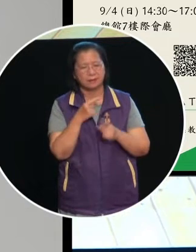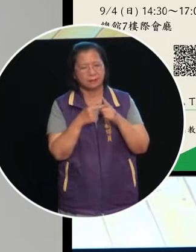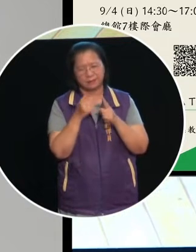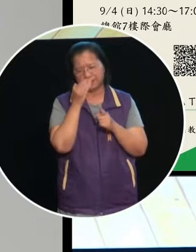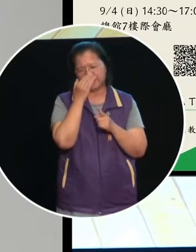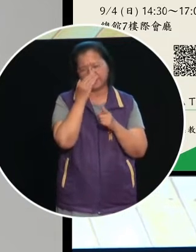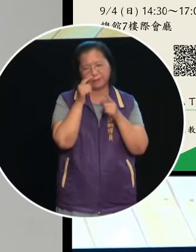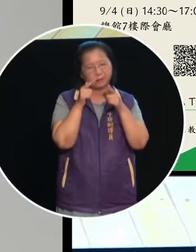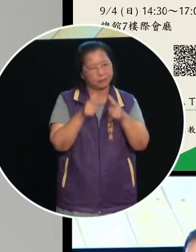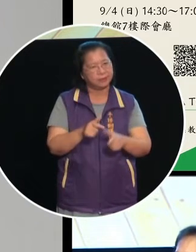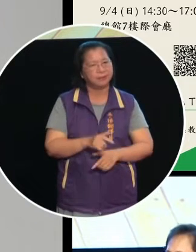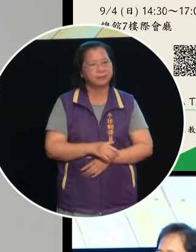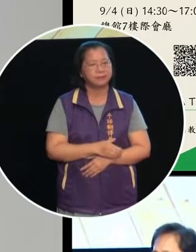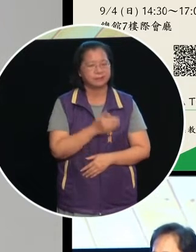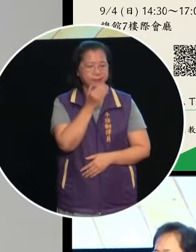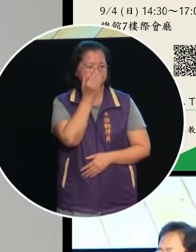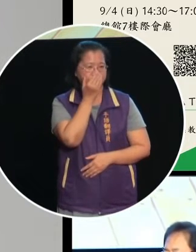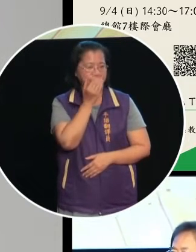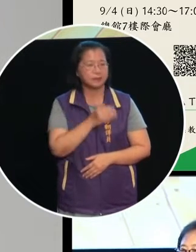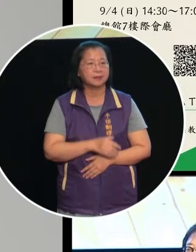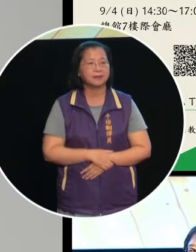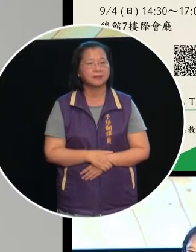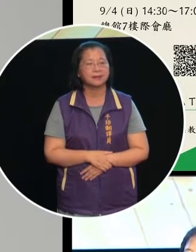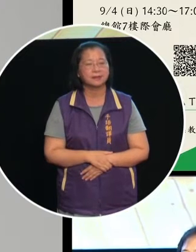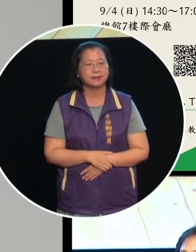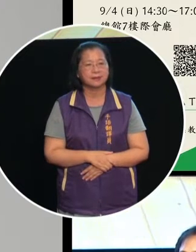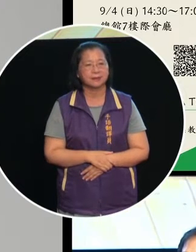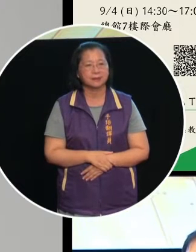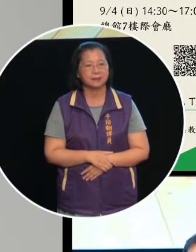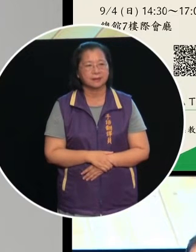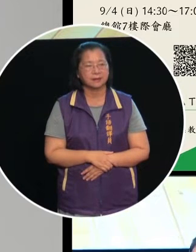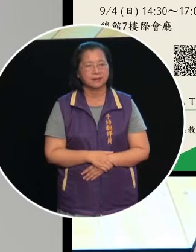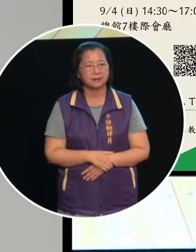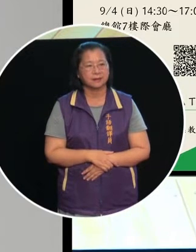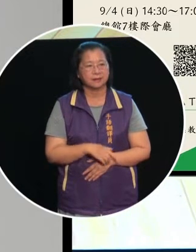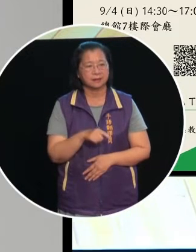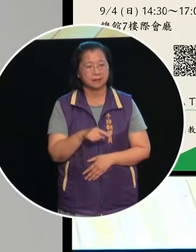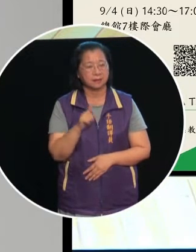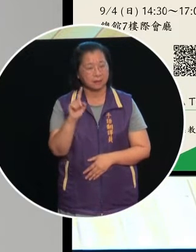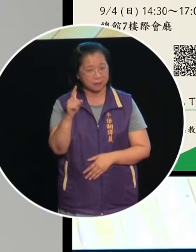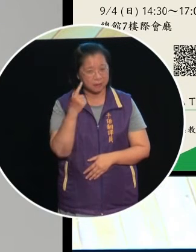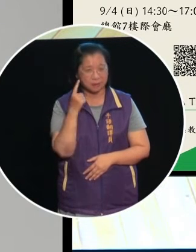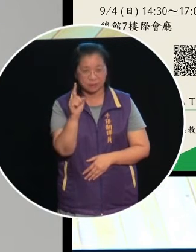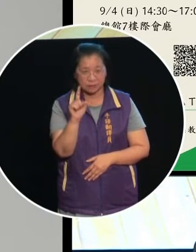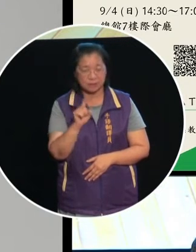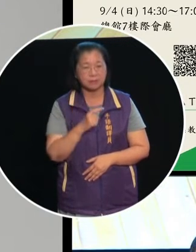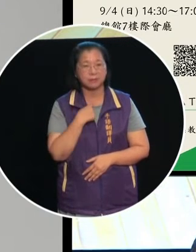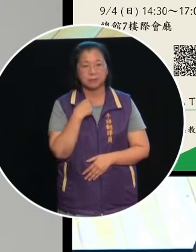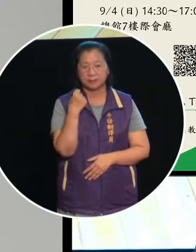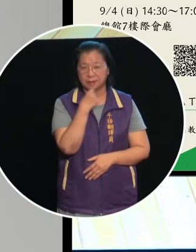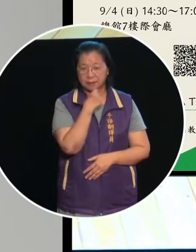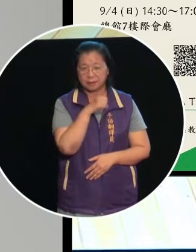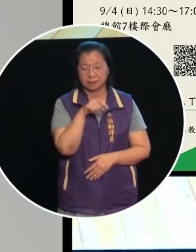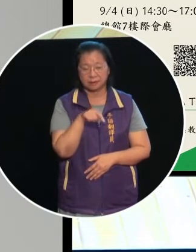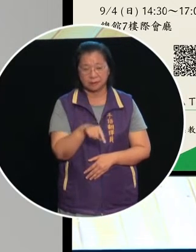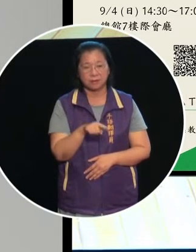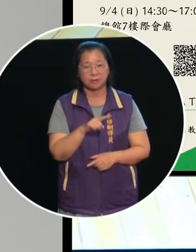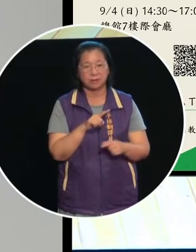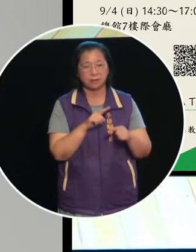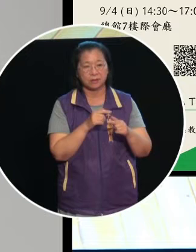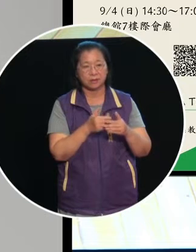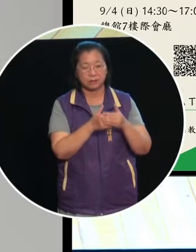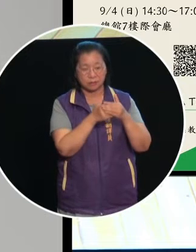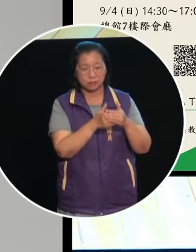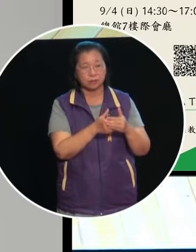回答，不过有几可以找到几个理由。一个理由是，因为台湾毕竟是跟中国对岸